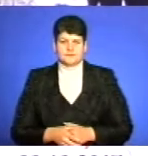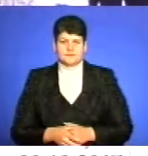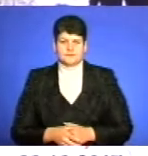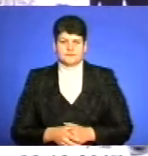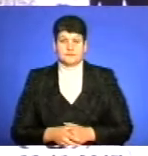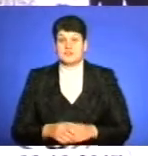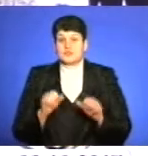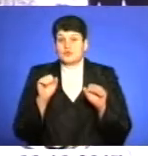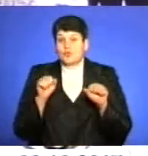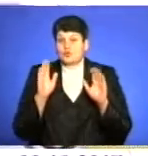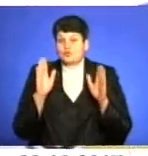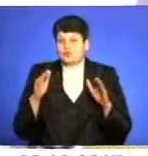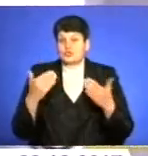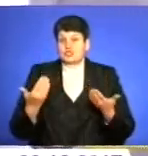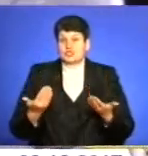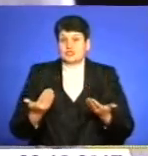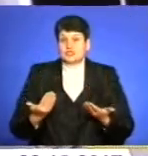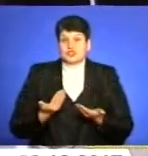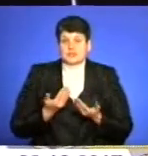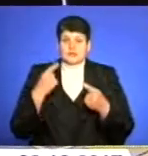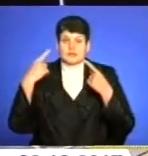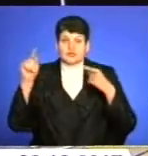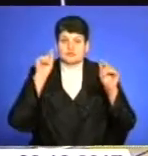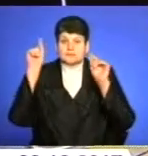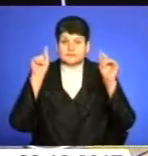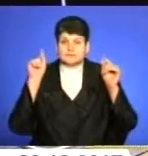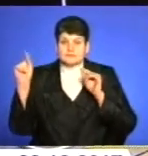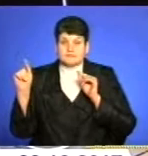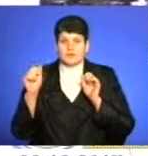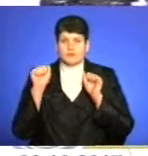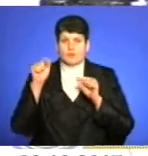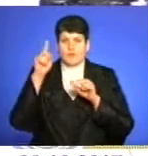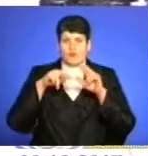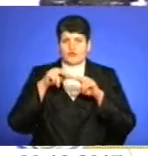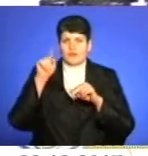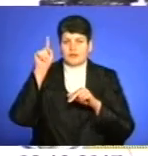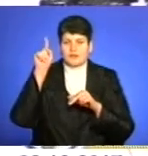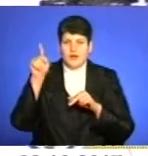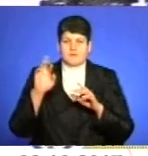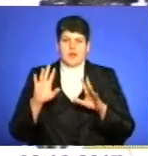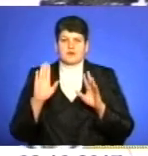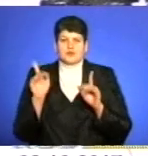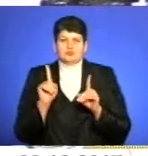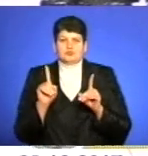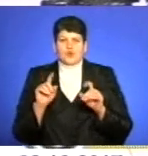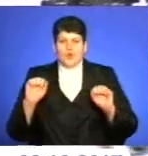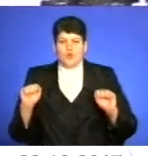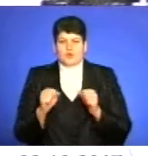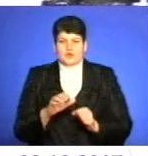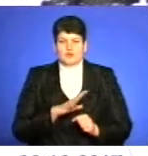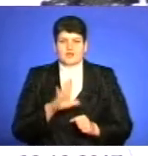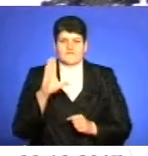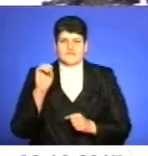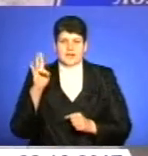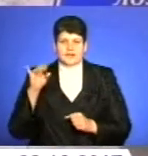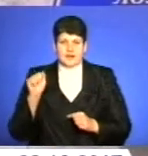Чи може існувати життя на Марсі? Чи є спосіб побудувати там космічну станцію? Та як охолодити Венеру? Відповідь на ці питання намагається